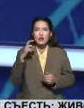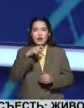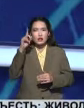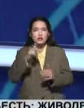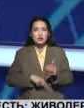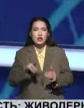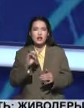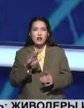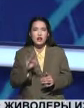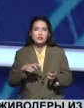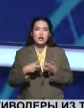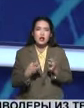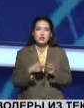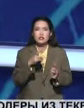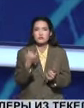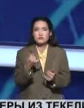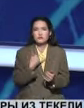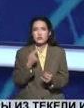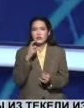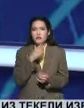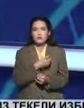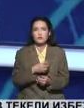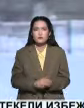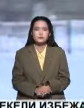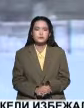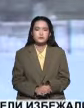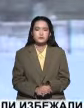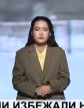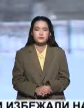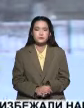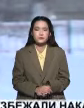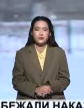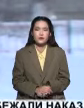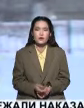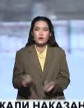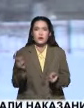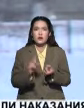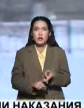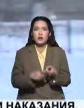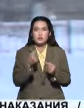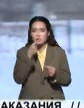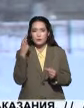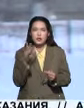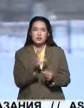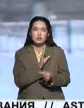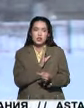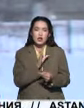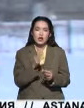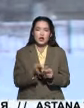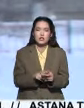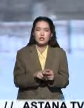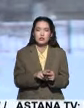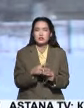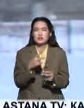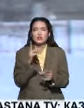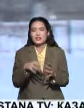уверены, кадровая проблема – бич нашей экономики. Квалифицированных рабочих именно на станках, например, не